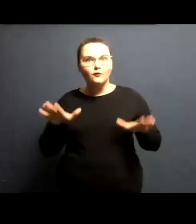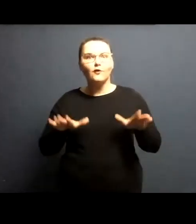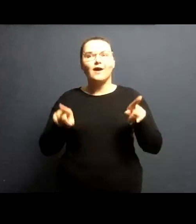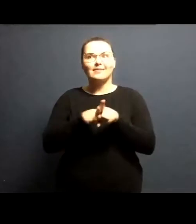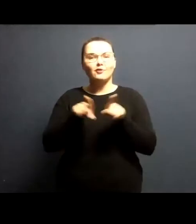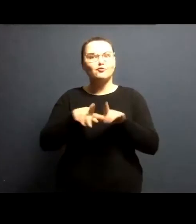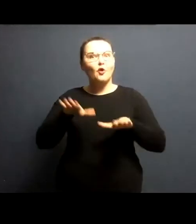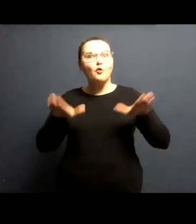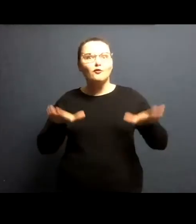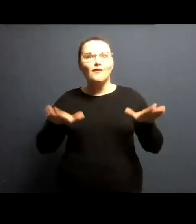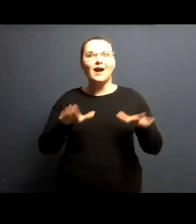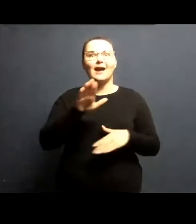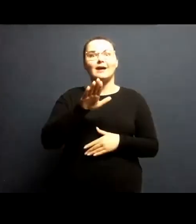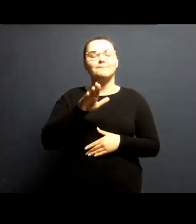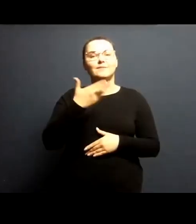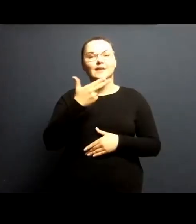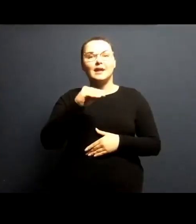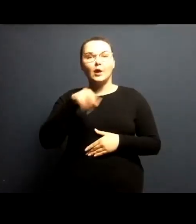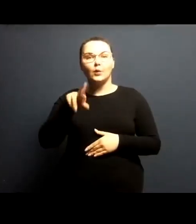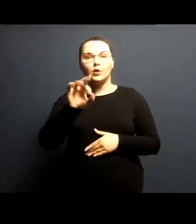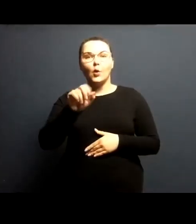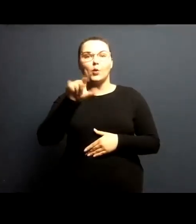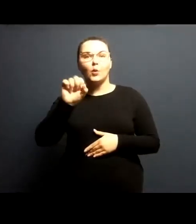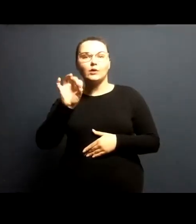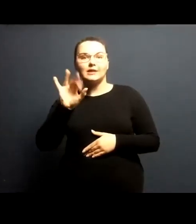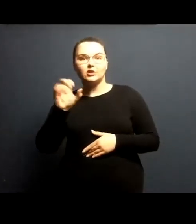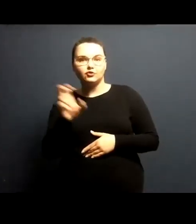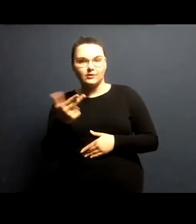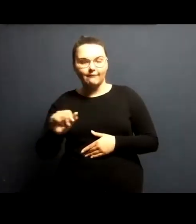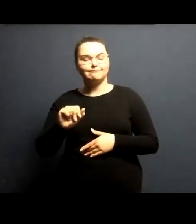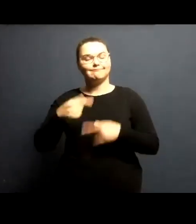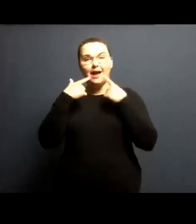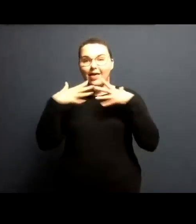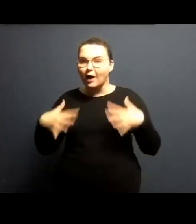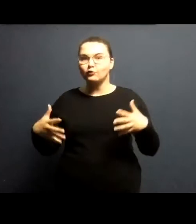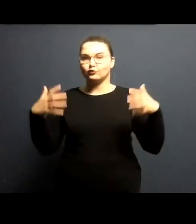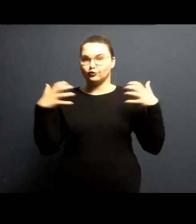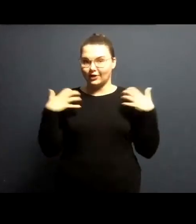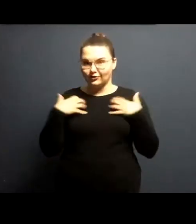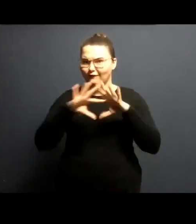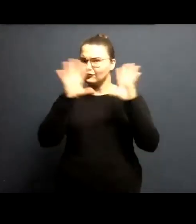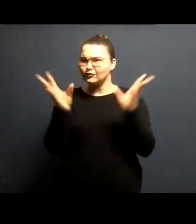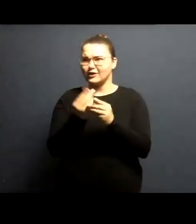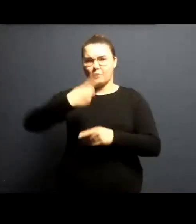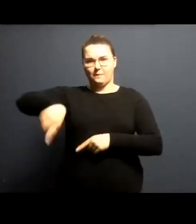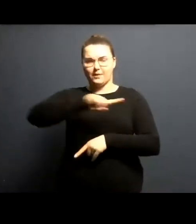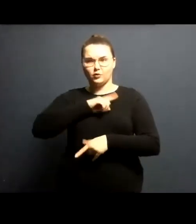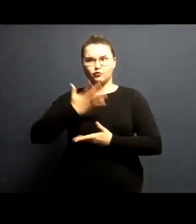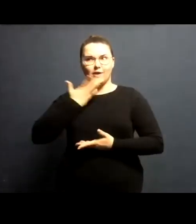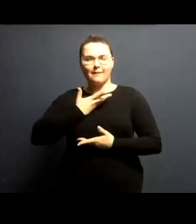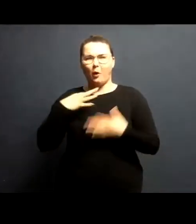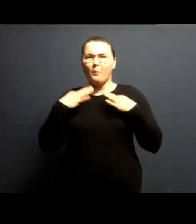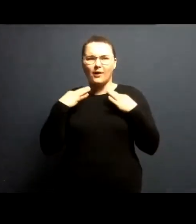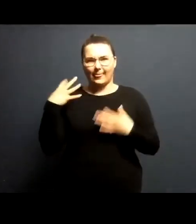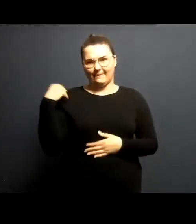poprawa nastroju, poczucie szczęścia, radość życia. Czyli zobaczcie Państwo wszystkie te elementy, które odczuwamy w każdym wieku, niezależnie od